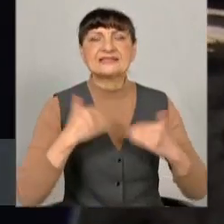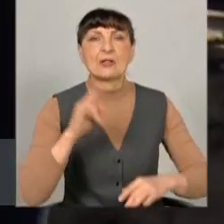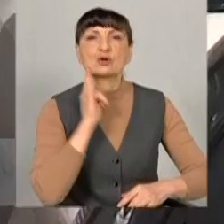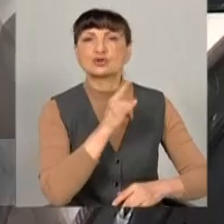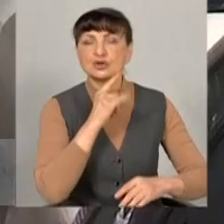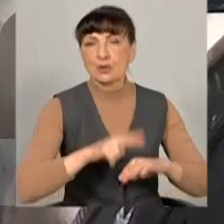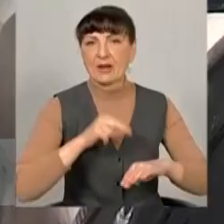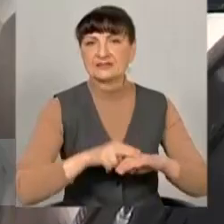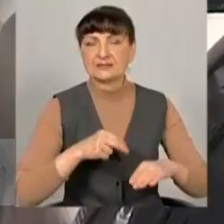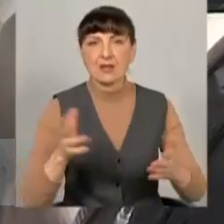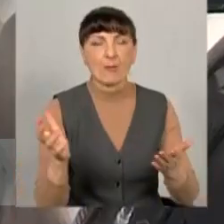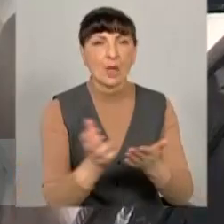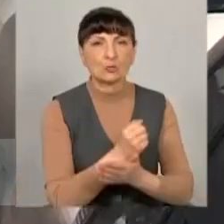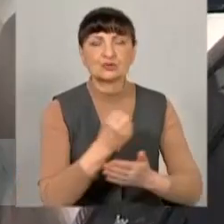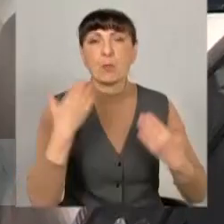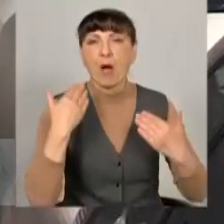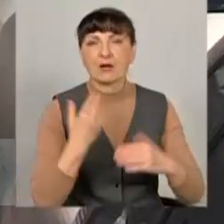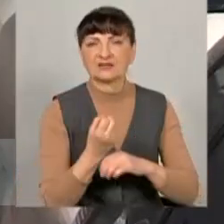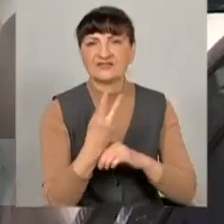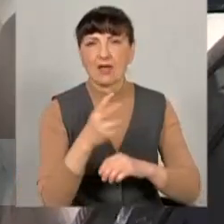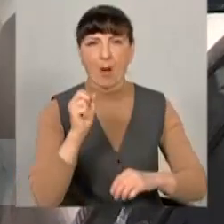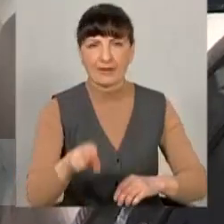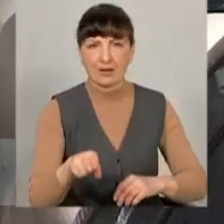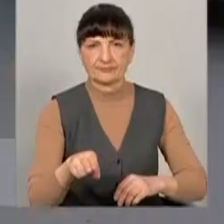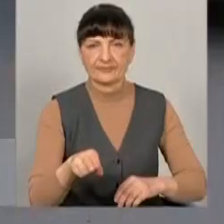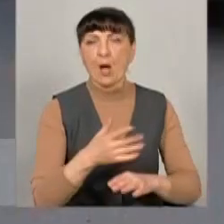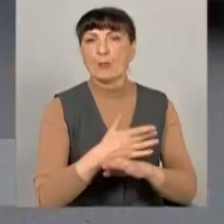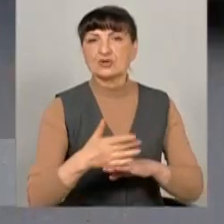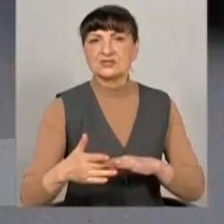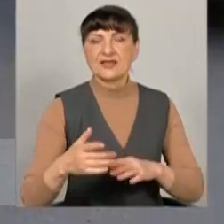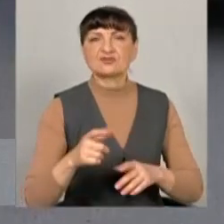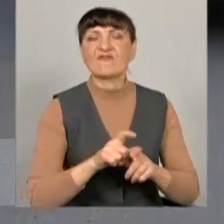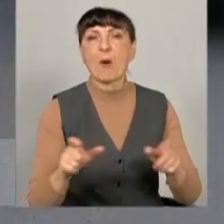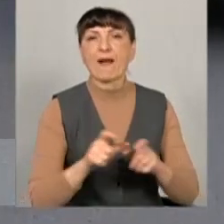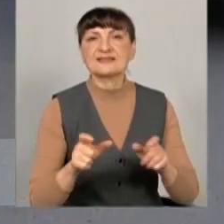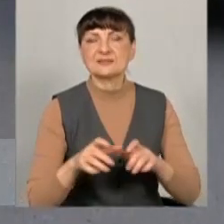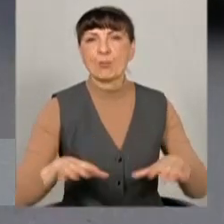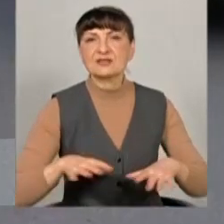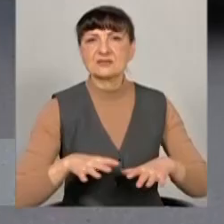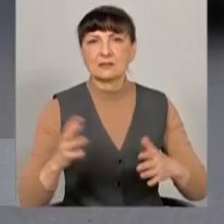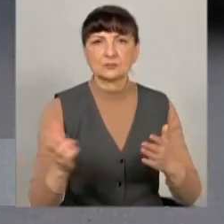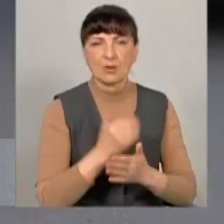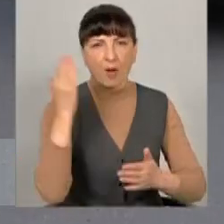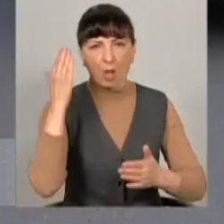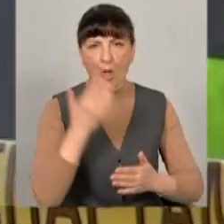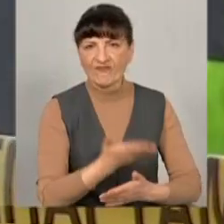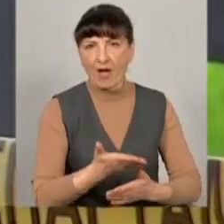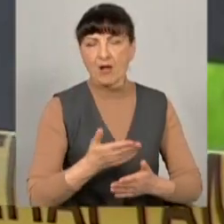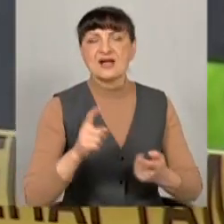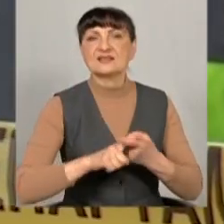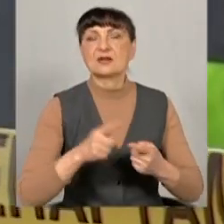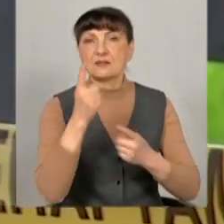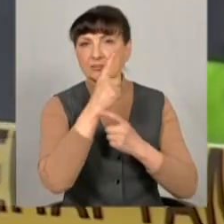женщины полицейские обнаружили в одном из парков 12 апреля. Позднее в колбасном магазине на базаре была найдена голова убитой. Согласно